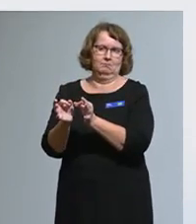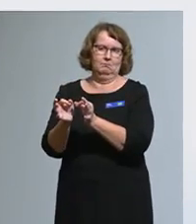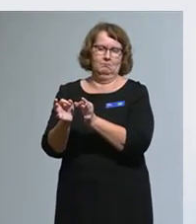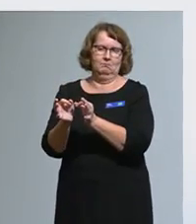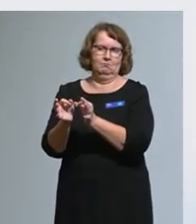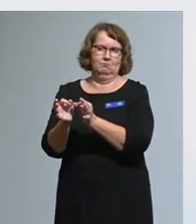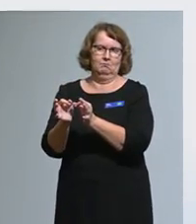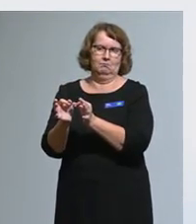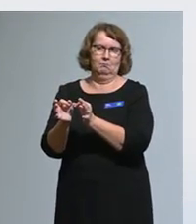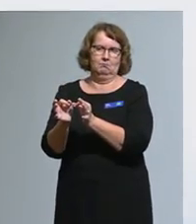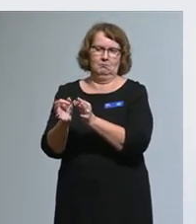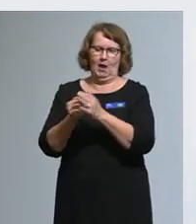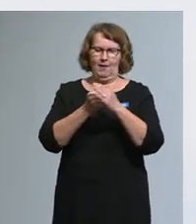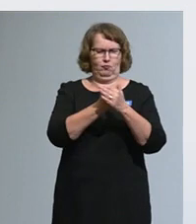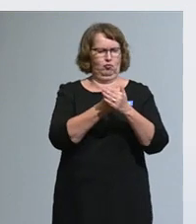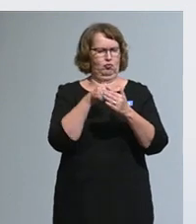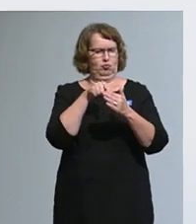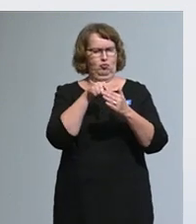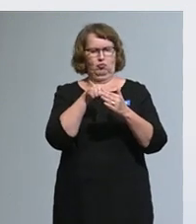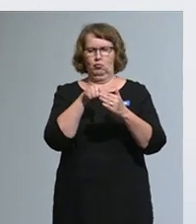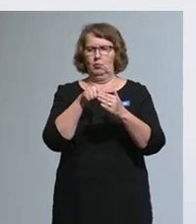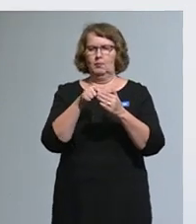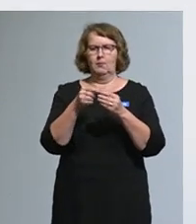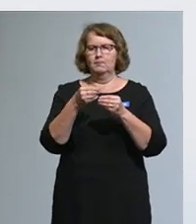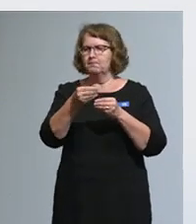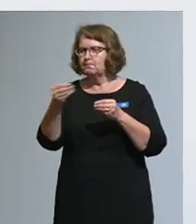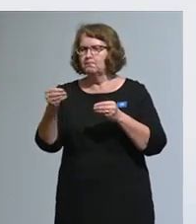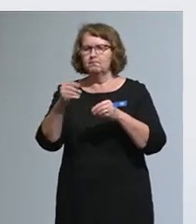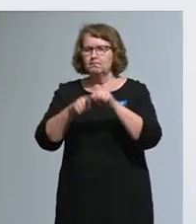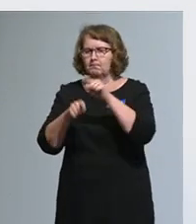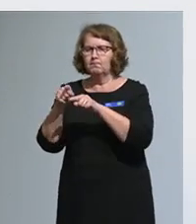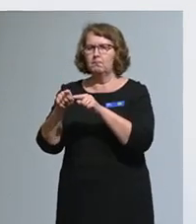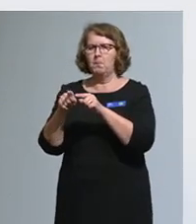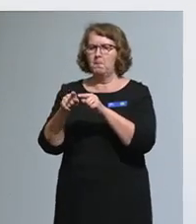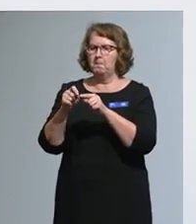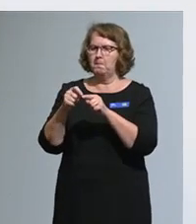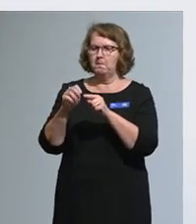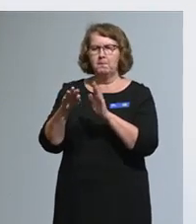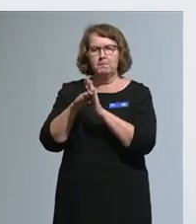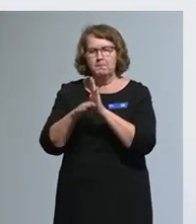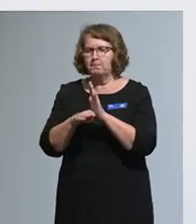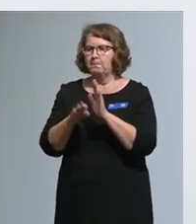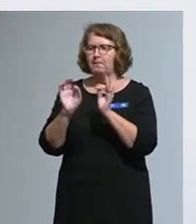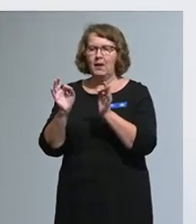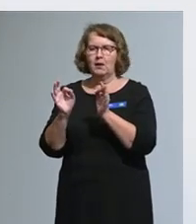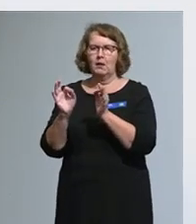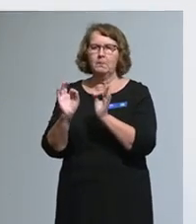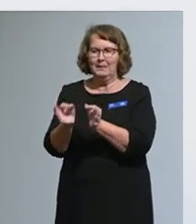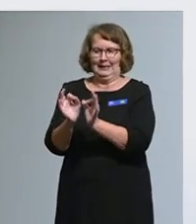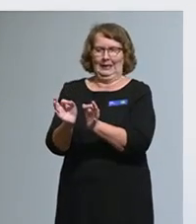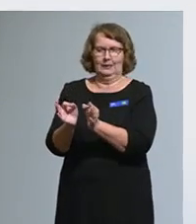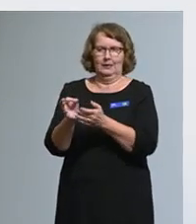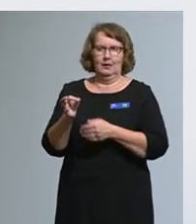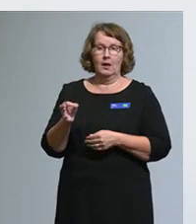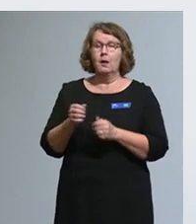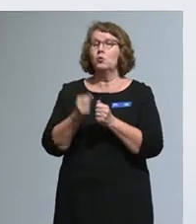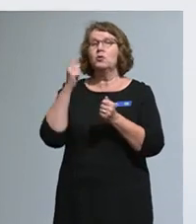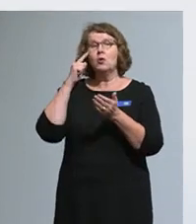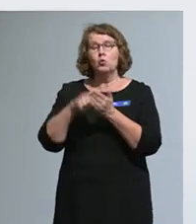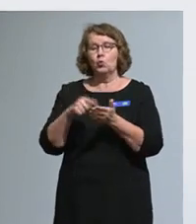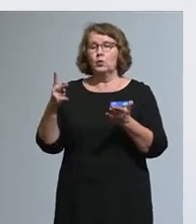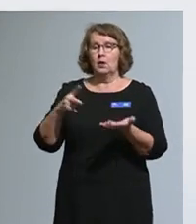sitä avustustoimintaa, minkälaisilla määrityksillä ynnä muuta. On tarkoitus kuitenkin rakentaa yksi